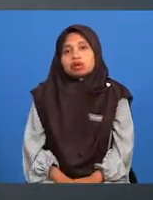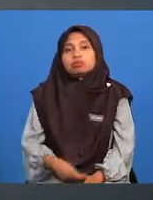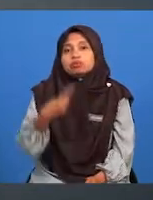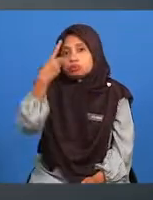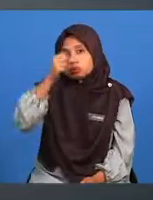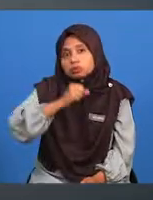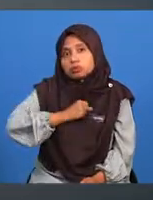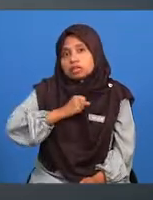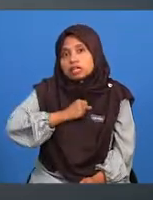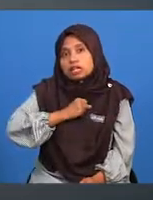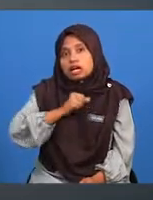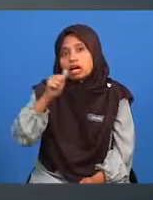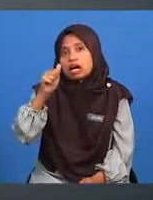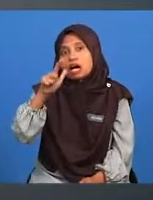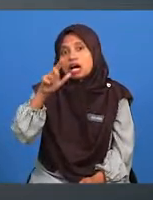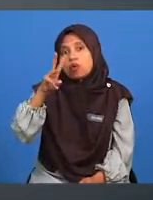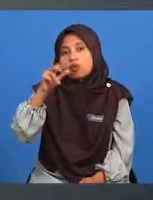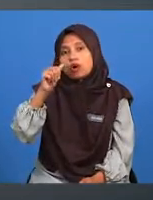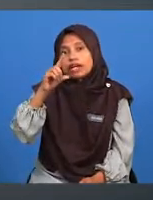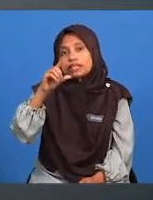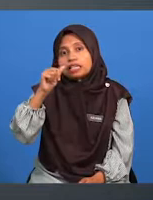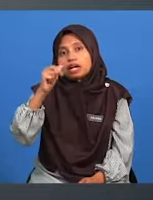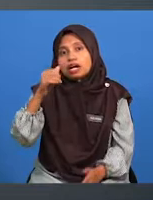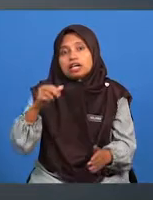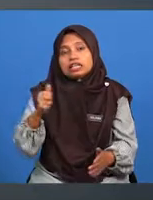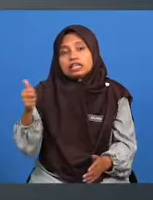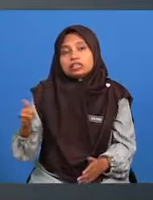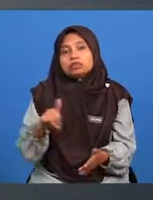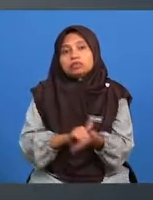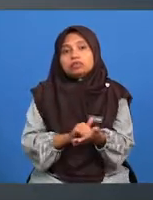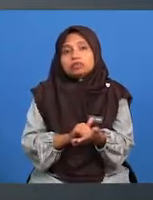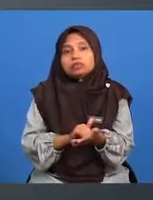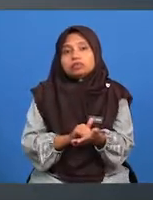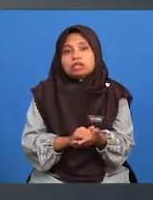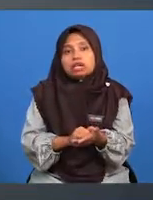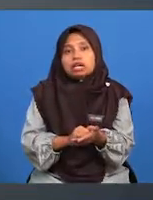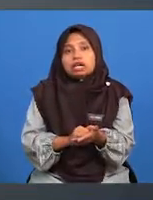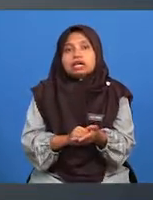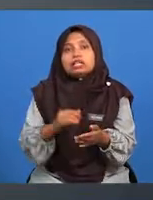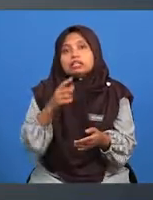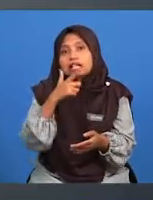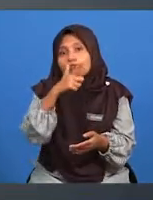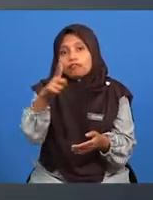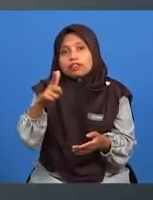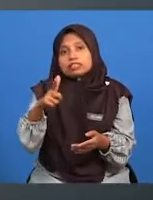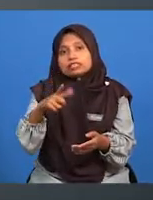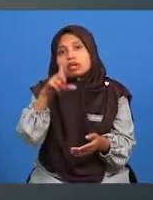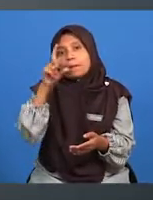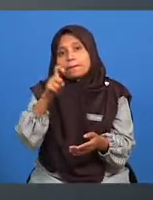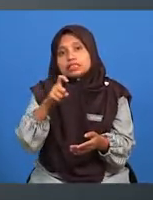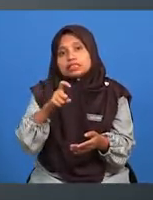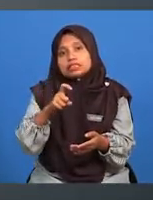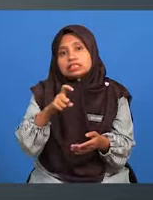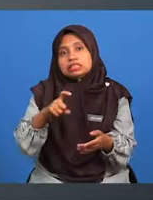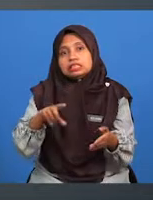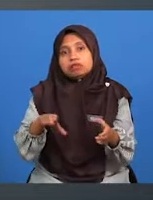sirah al-Wadi'ah ada dua, iaitu pertama, ijab dan qabul hendaklah dilakukan